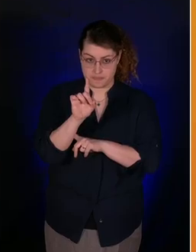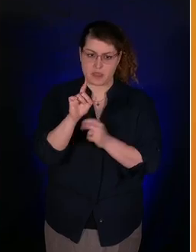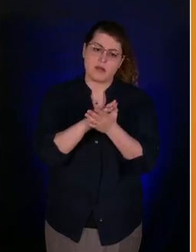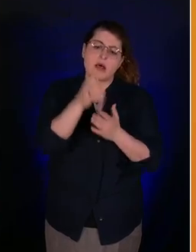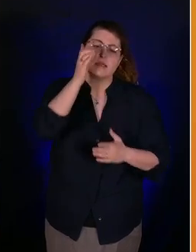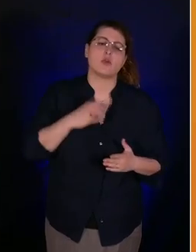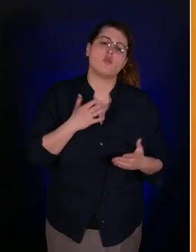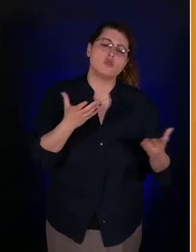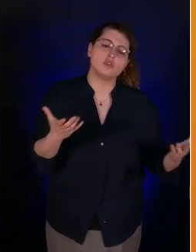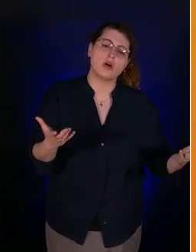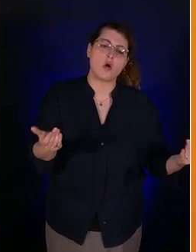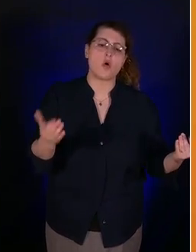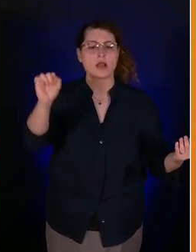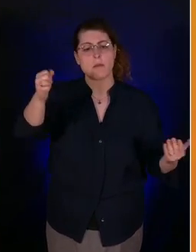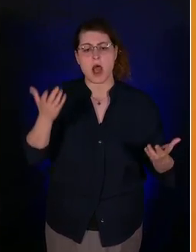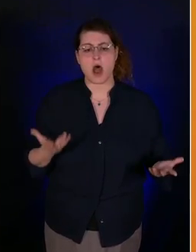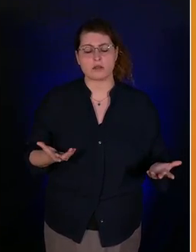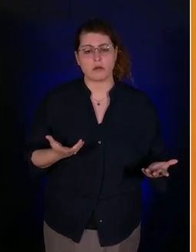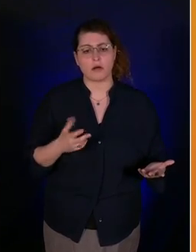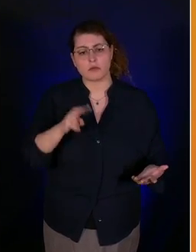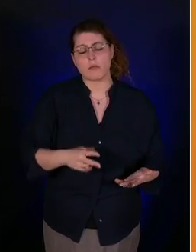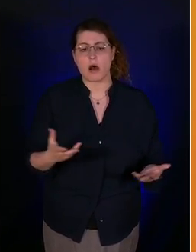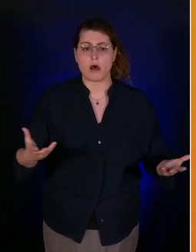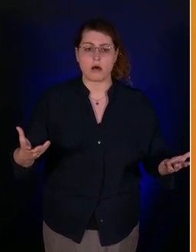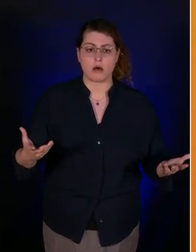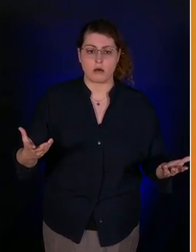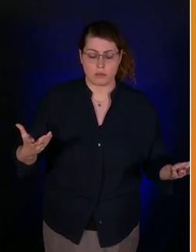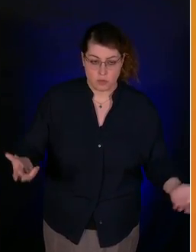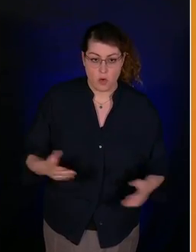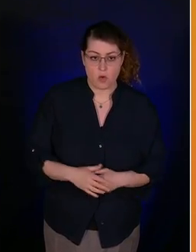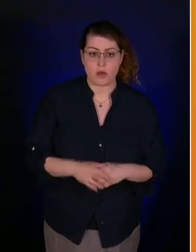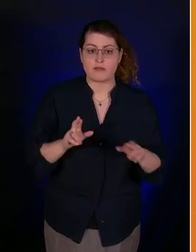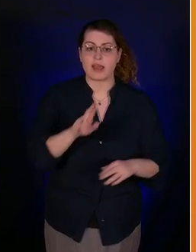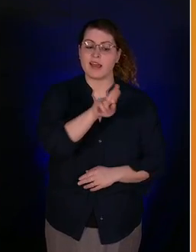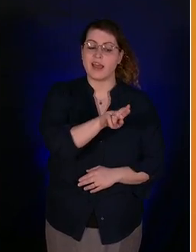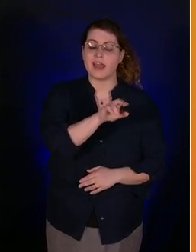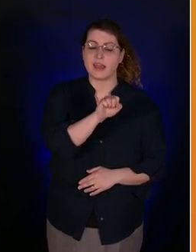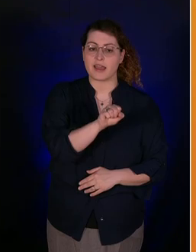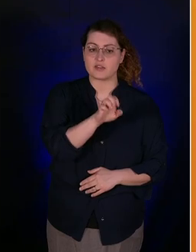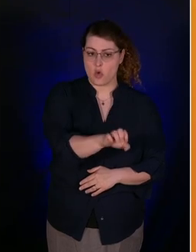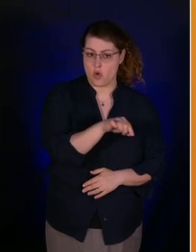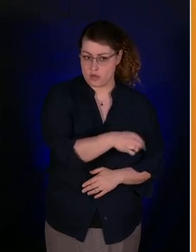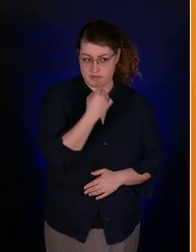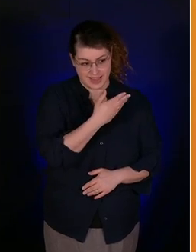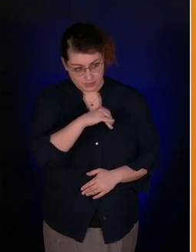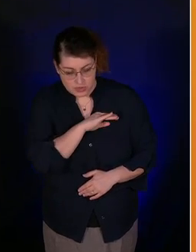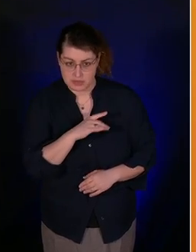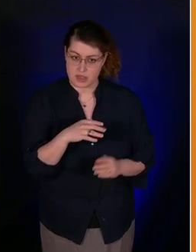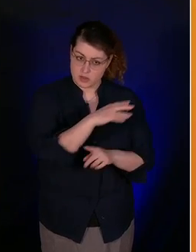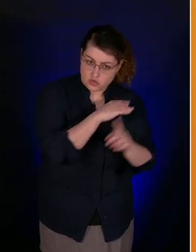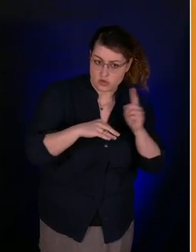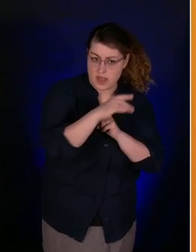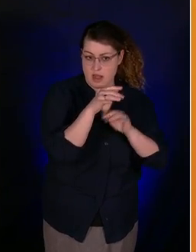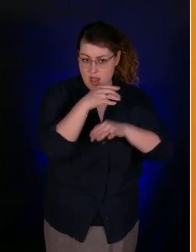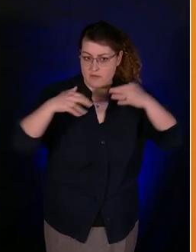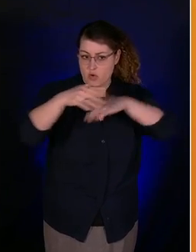Écoutez. Il faut conclure, camarade. Ouais, oh, c'est terrible. Lorsqu'il est question de RSE, il est bien question de responsabilité de social et d'environnement.